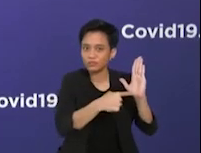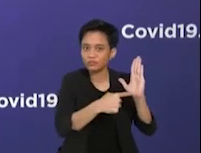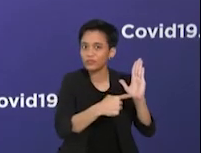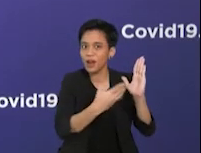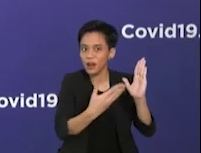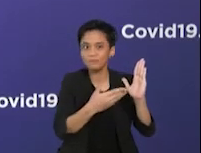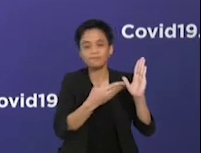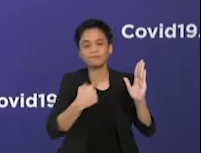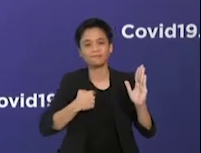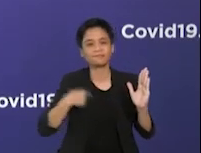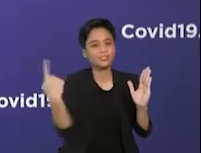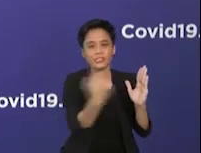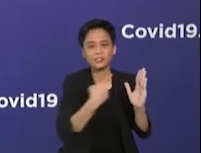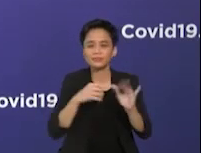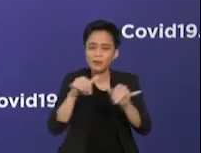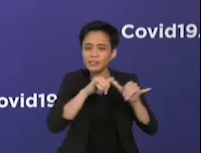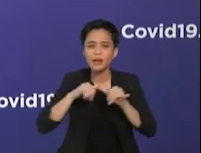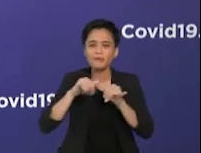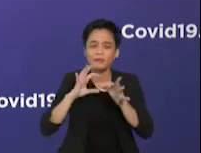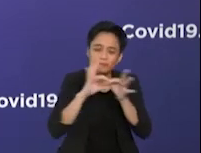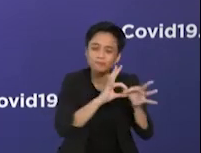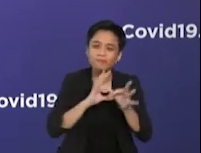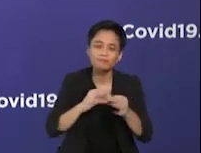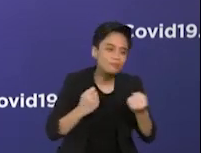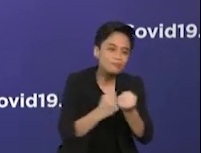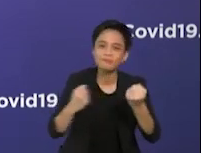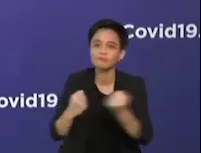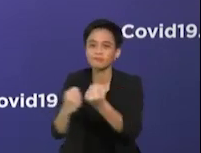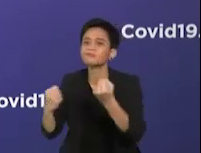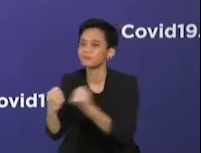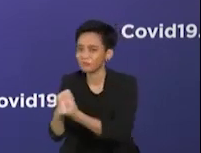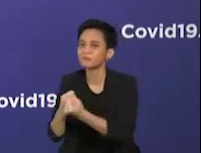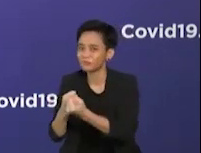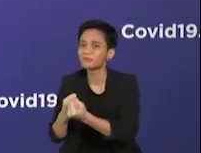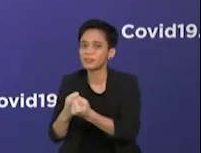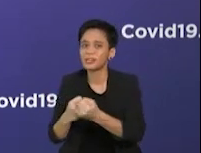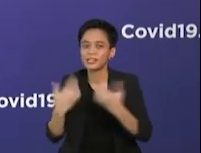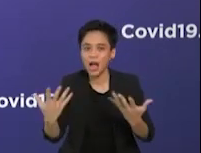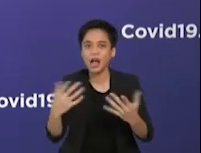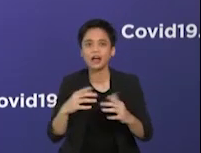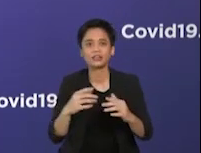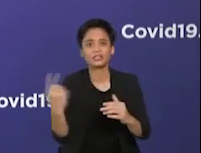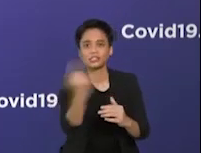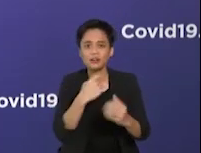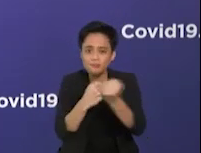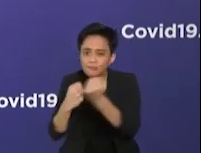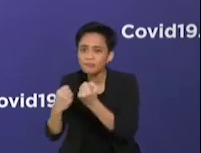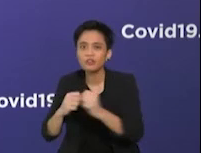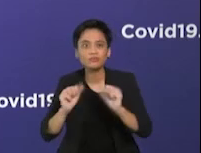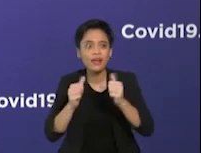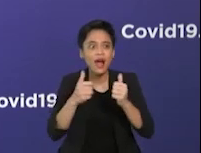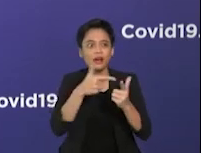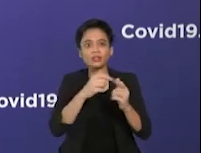upaya kerja keras kita bersama bahu-membahu semuanya untuk mencegah pertambahan kasus